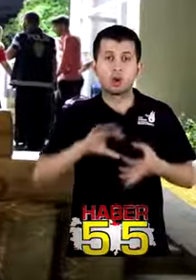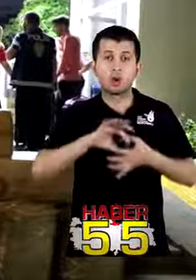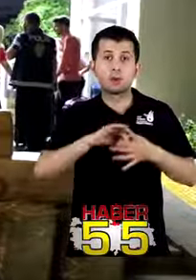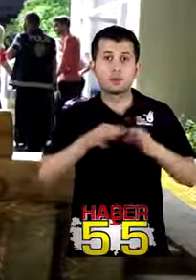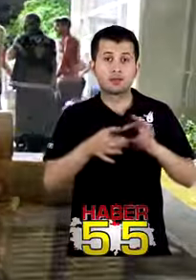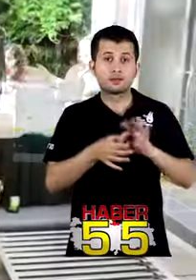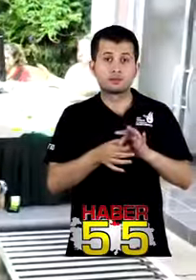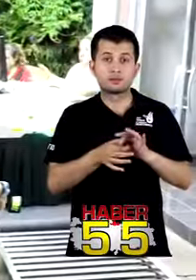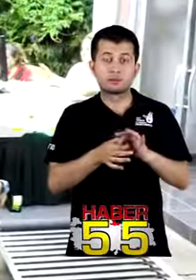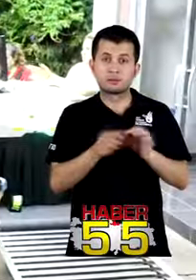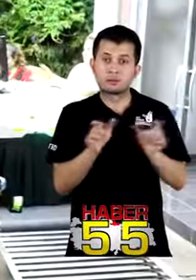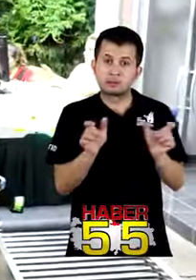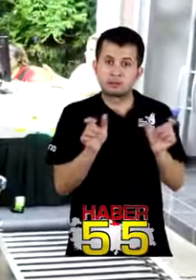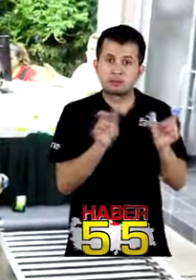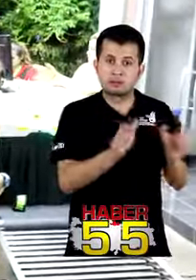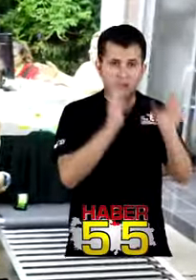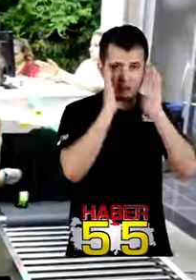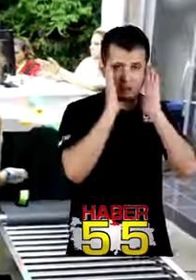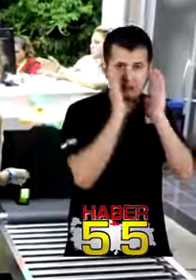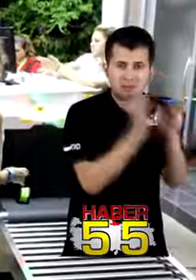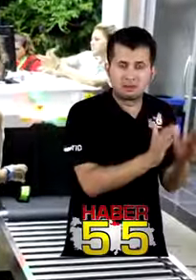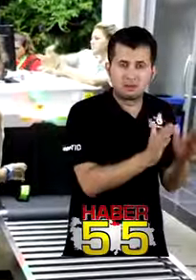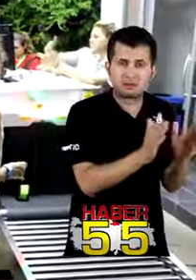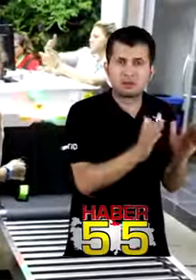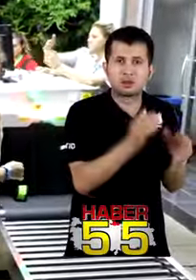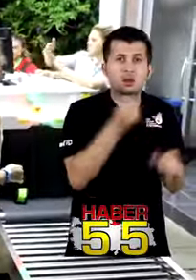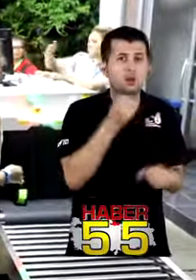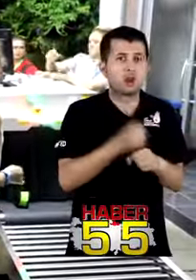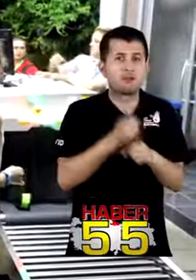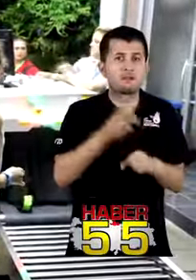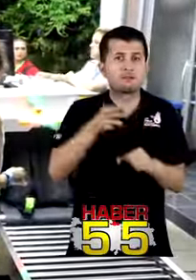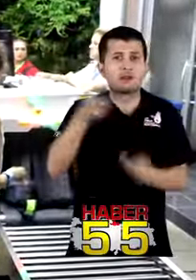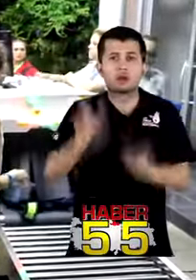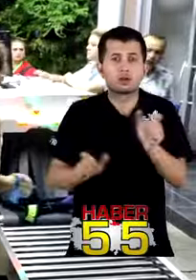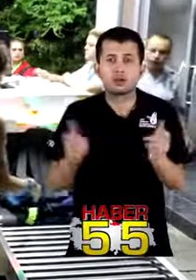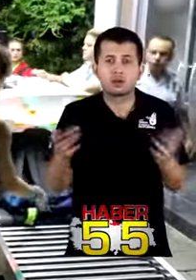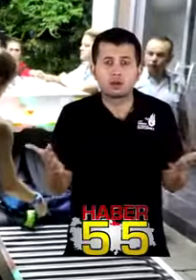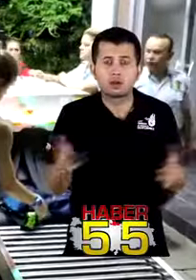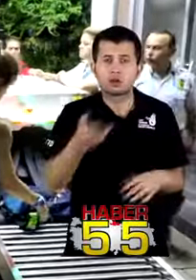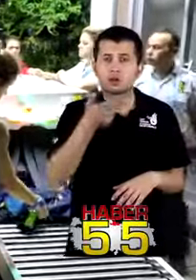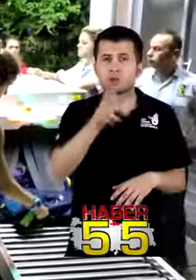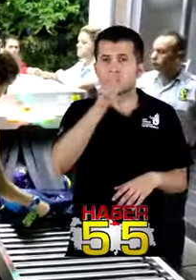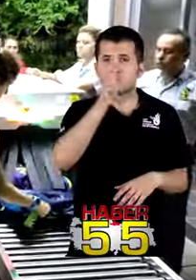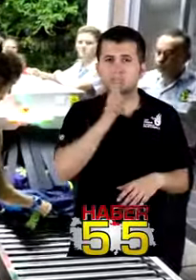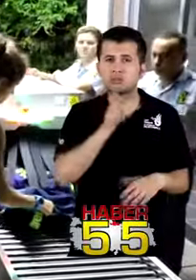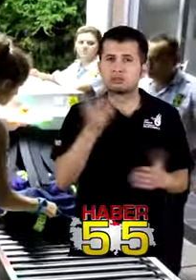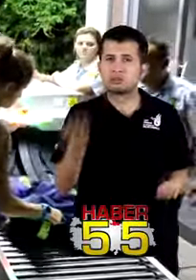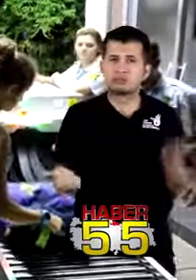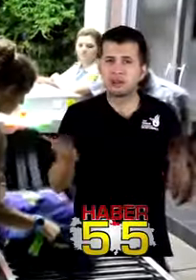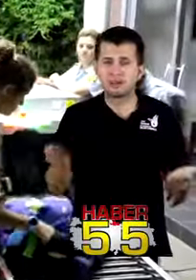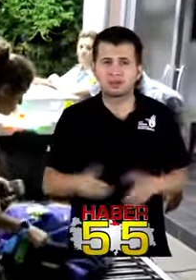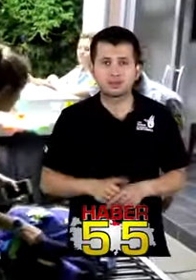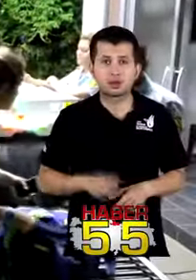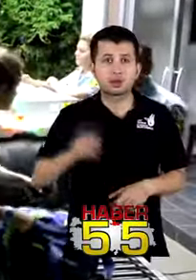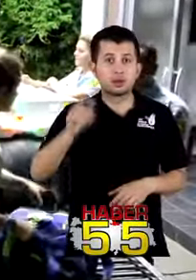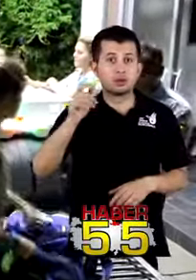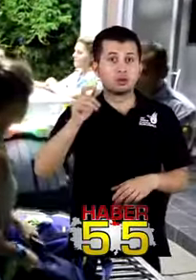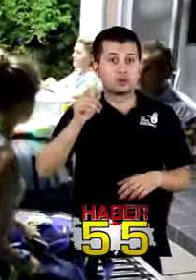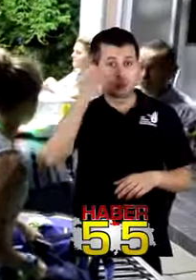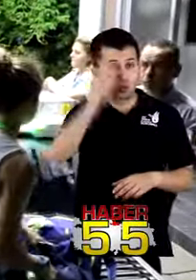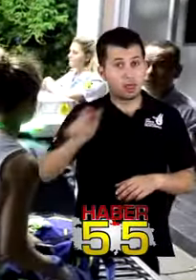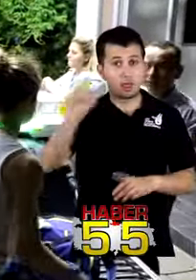Sırf olimpiyatlarda alınacak güvenlik tedbirleriyle ilgili görevlendirilen personel sayısı ise 3300 civarı. Türk milleti olarak